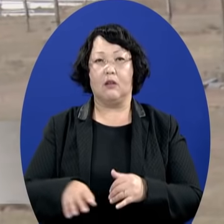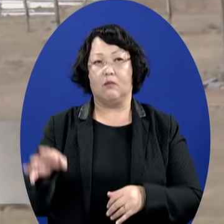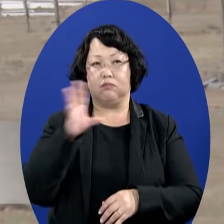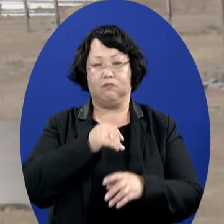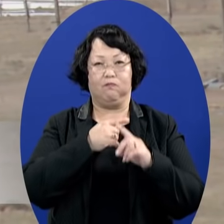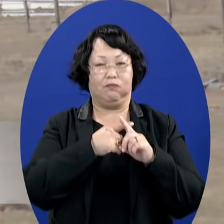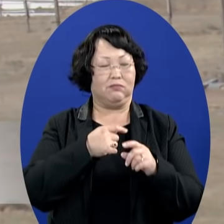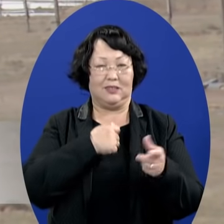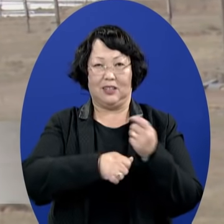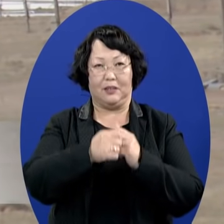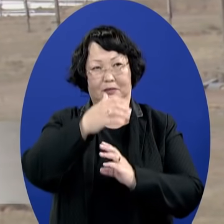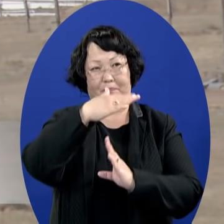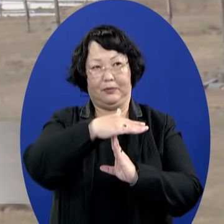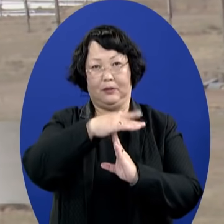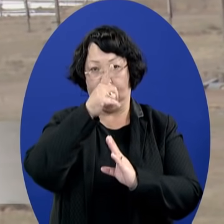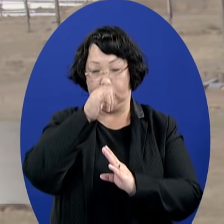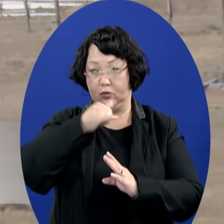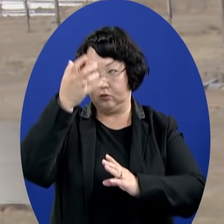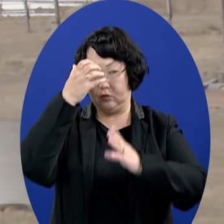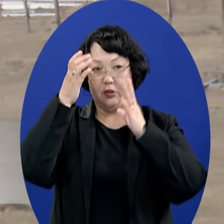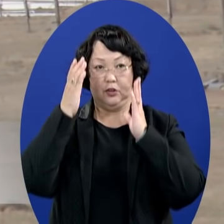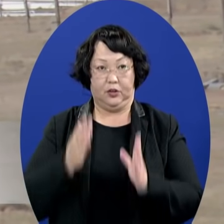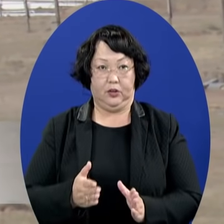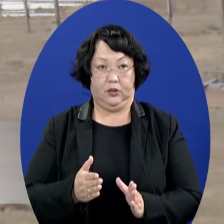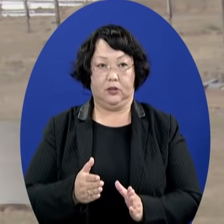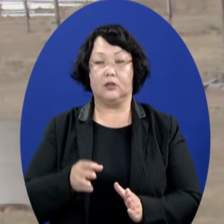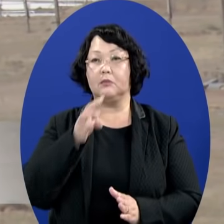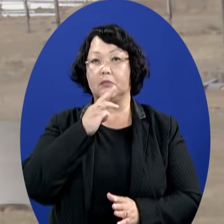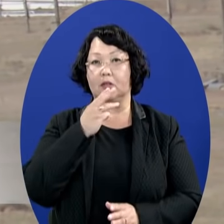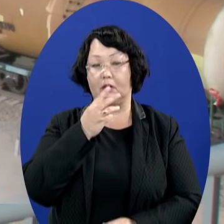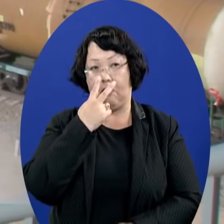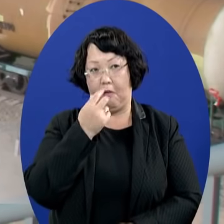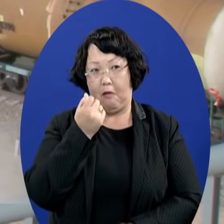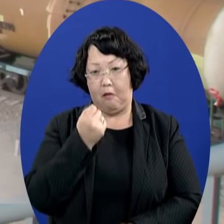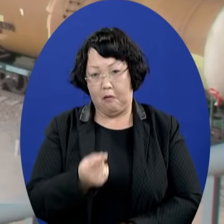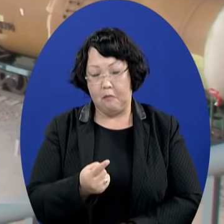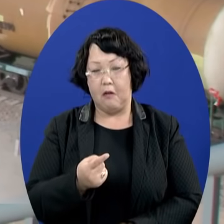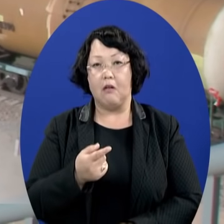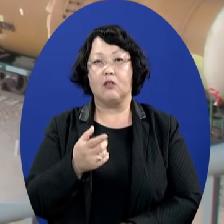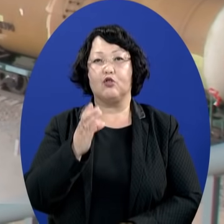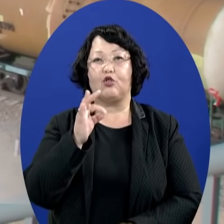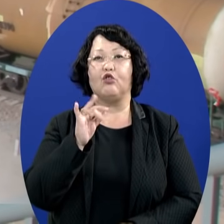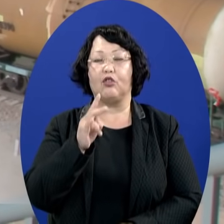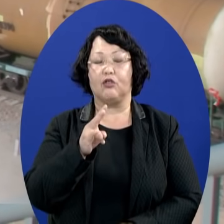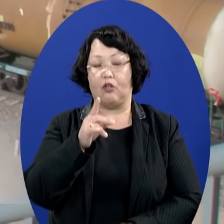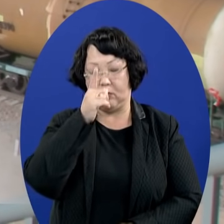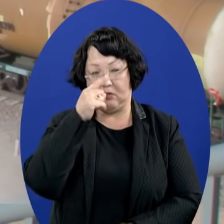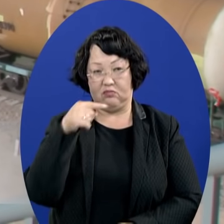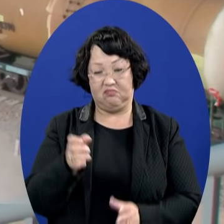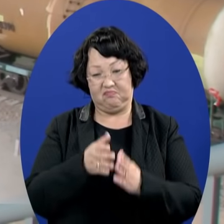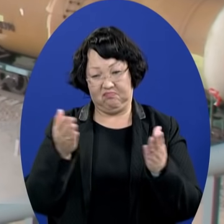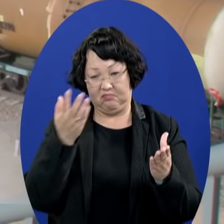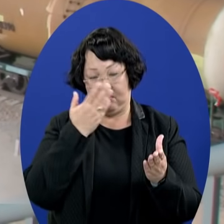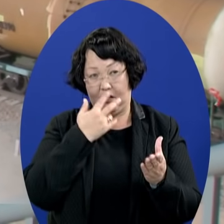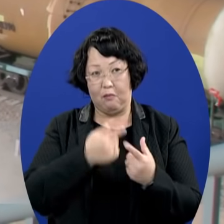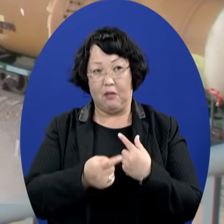хориглох саналыг Оросын засгийн газар гаргасныг газетээ цэгрүү мэдээллийн сайтаас харж болно. Харин 9-р сарын 1-нд бензиний экспорт бүр